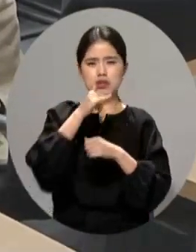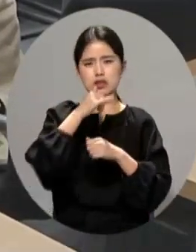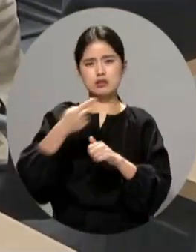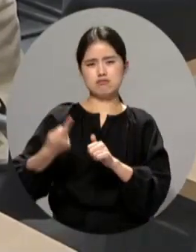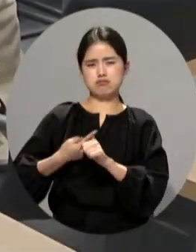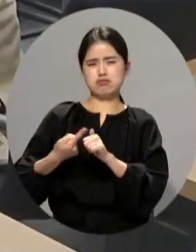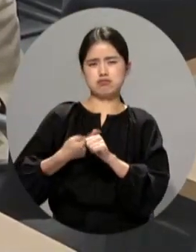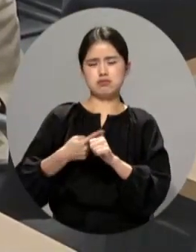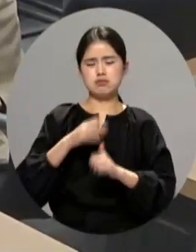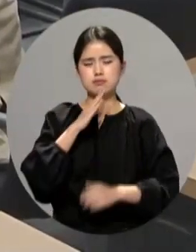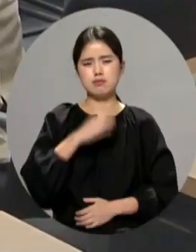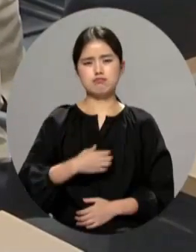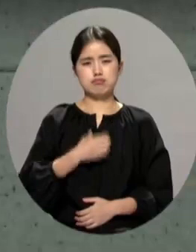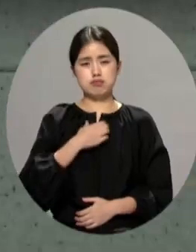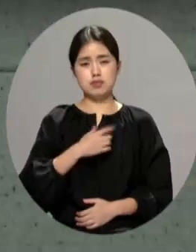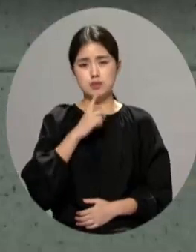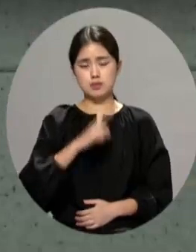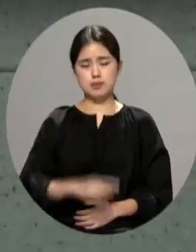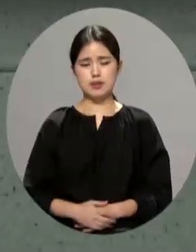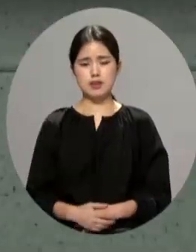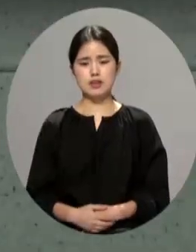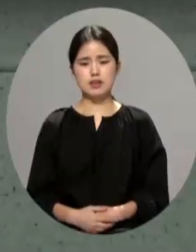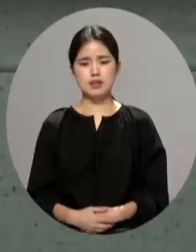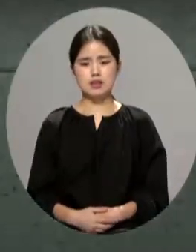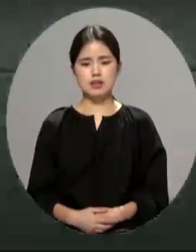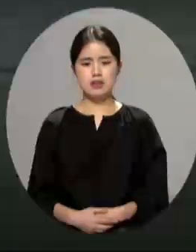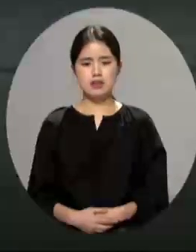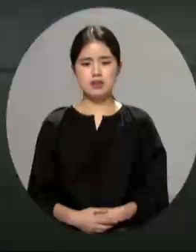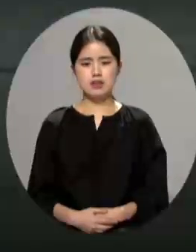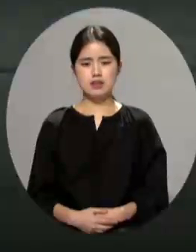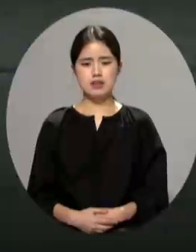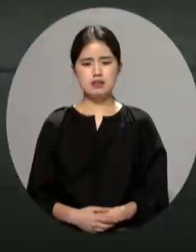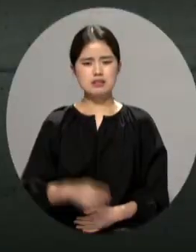비난에 불쾌감을 드러냈습니다. 이상한 쪽으로